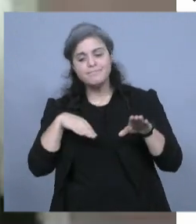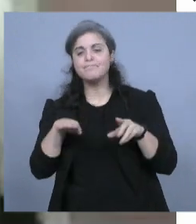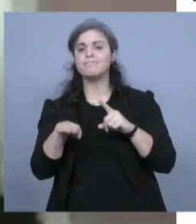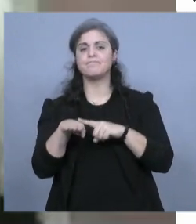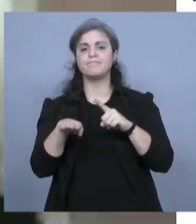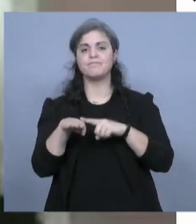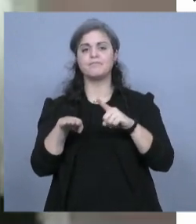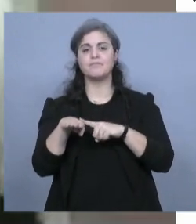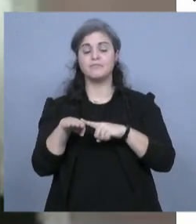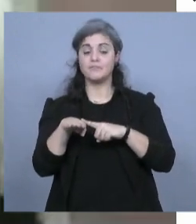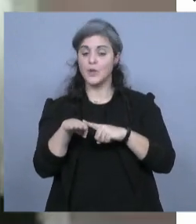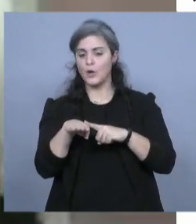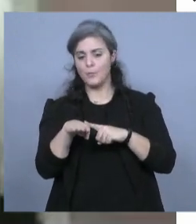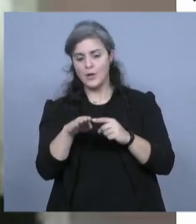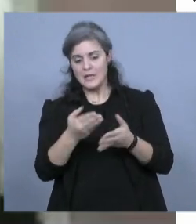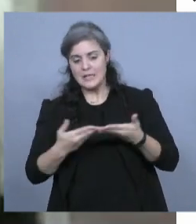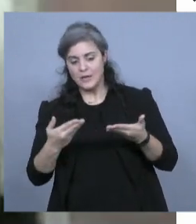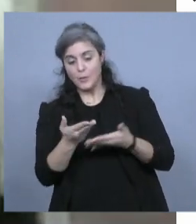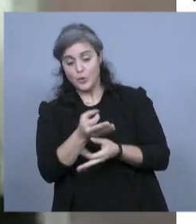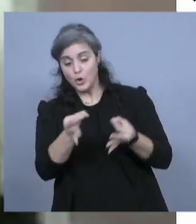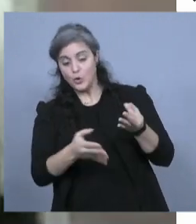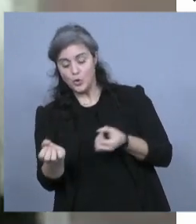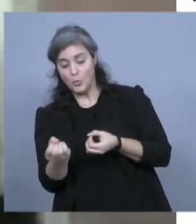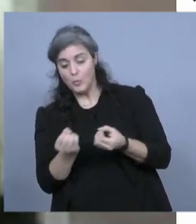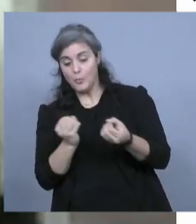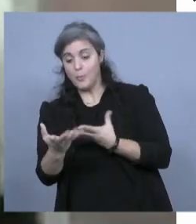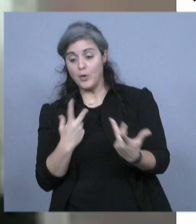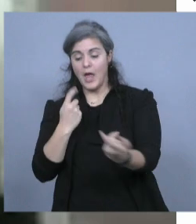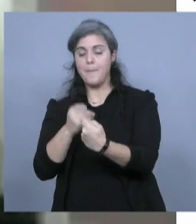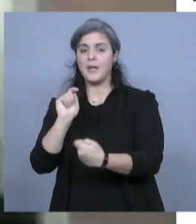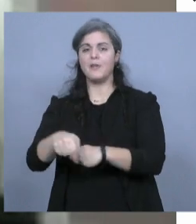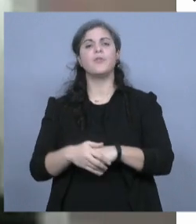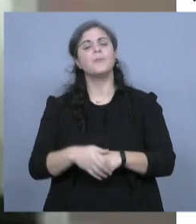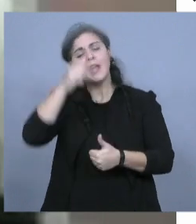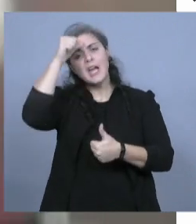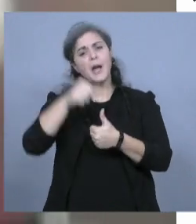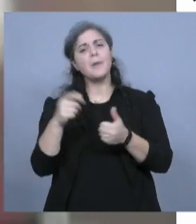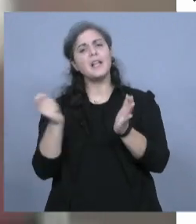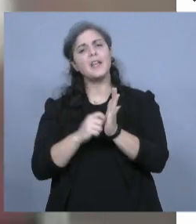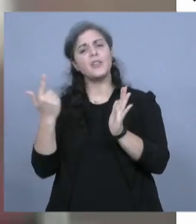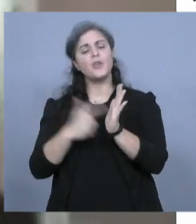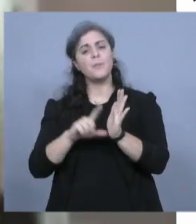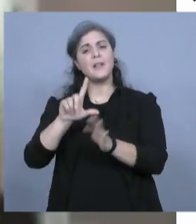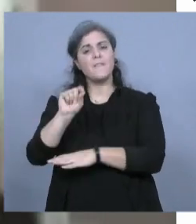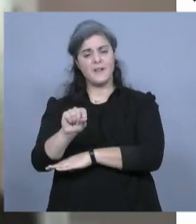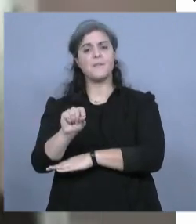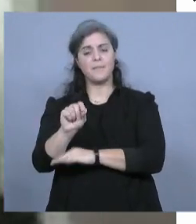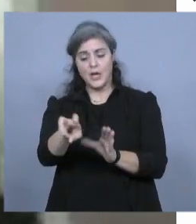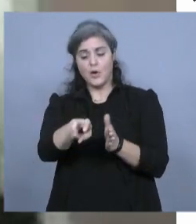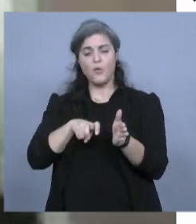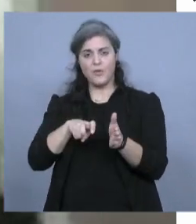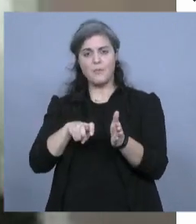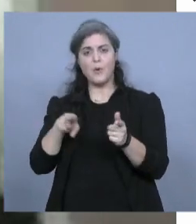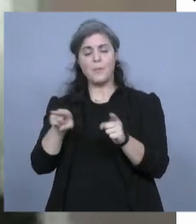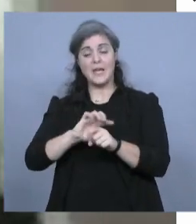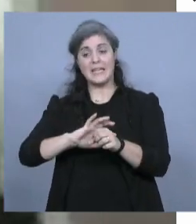l'infrastructure dédiée. Je rappelle aussi que l'effort qu'on a produit en 2020 pendant la crise sanitaire et le confinement, qui nous a aussi permis d'avoir une nouvelle expérience du temps et un